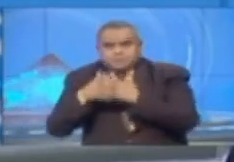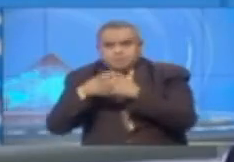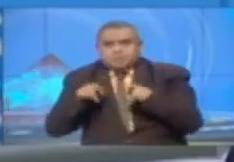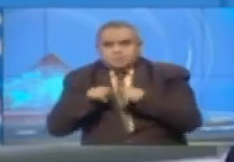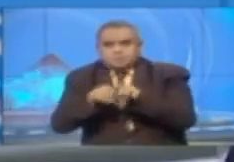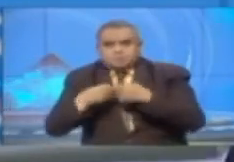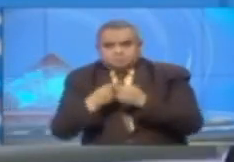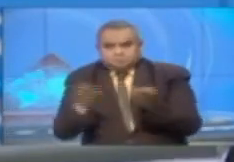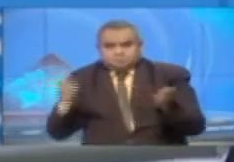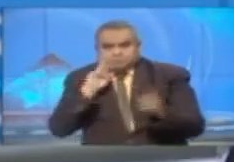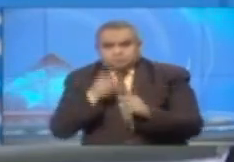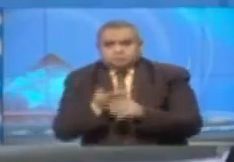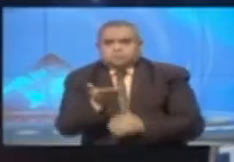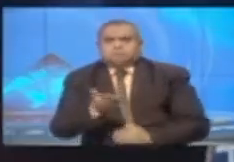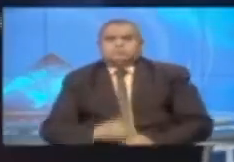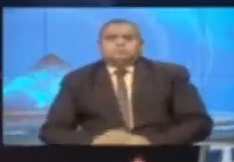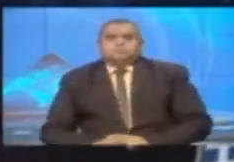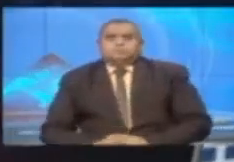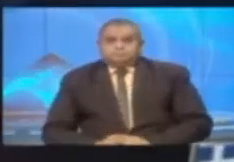نتابع.